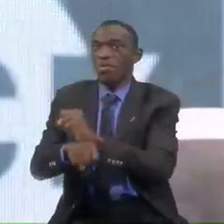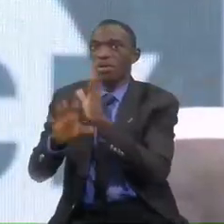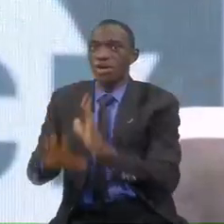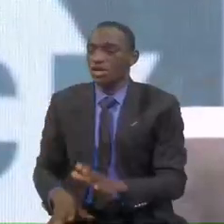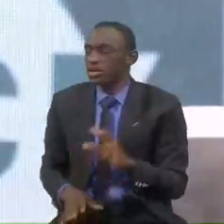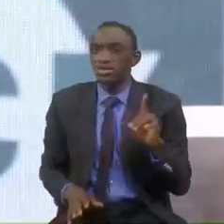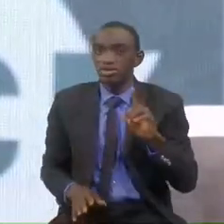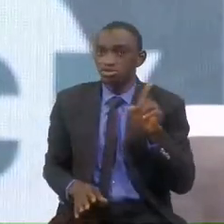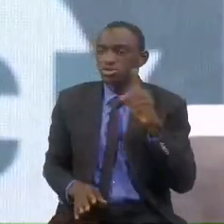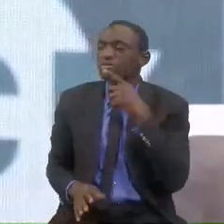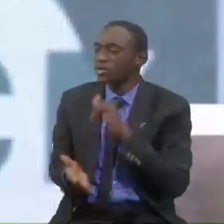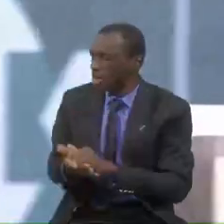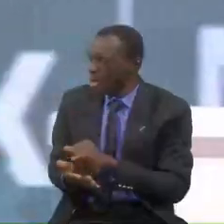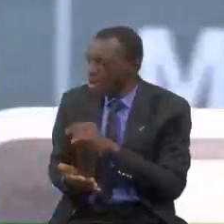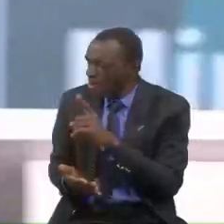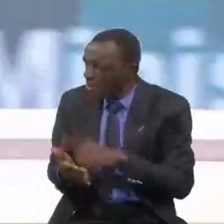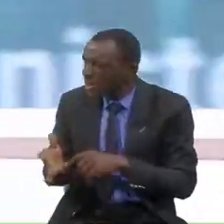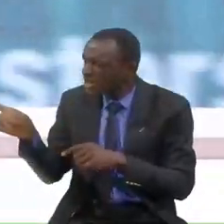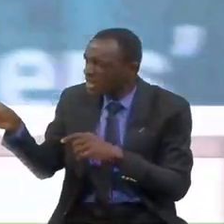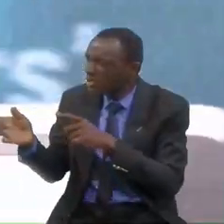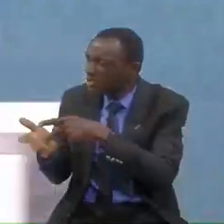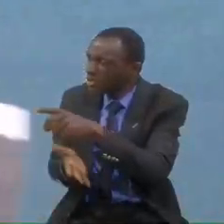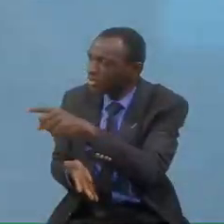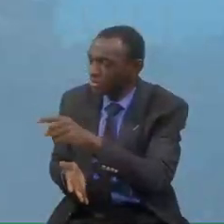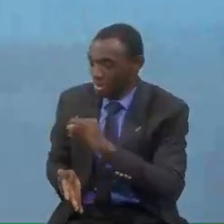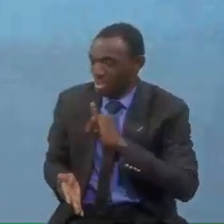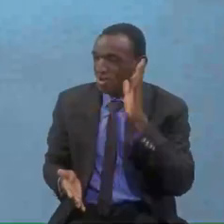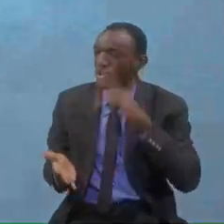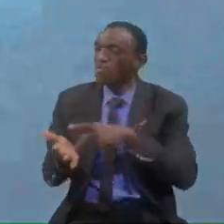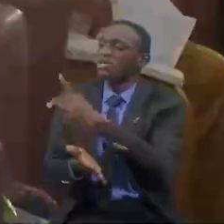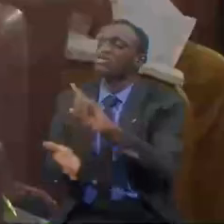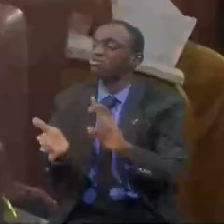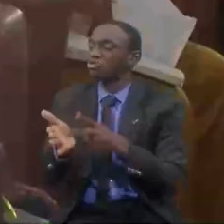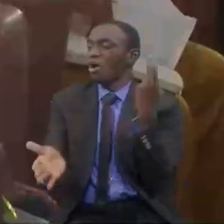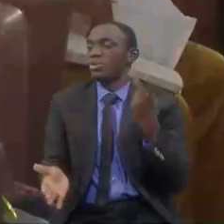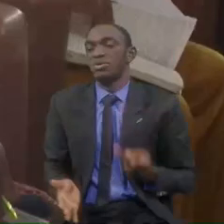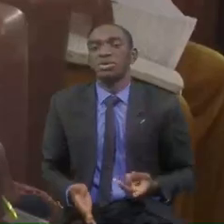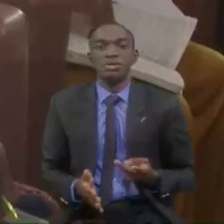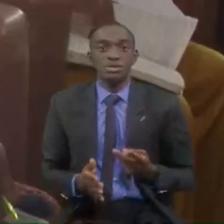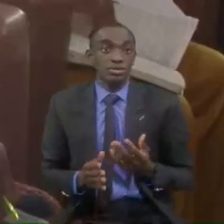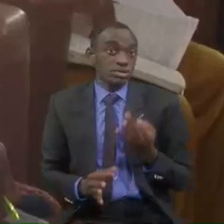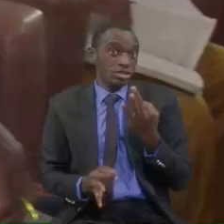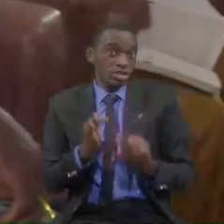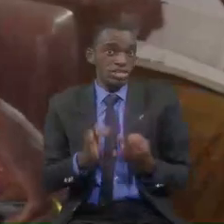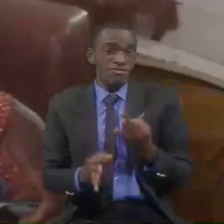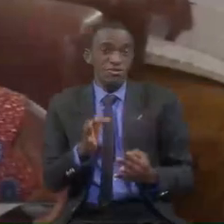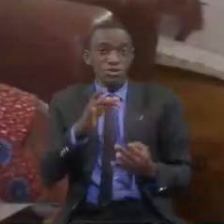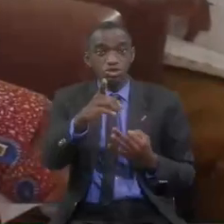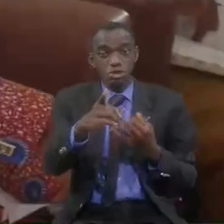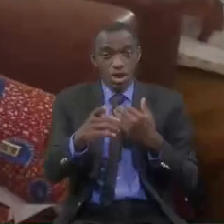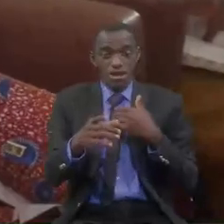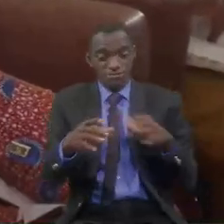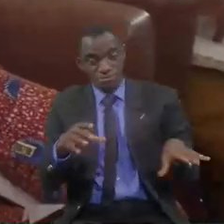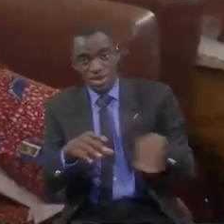te persiste, il va te donner le double. Tu sais comment tu as volé le serviteur là? Si tu t'es marié à la